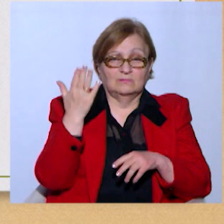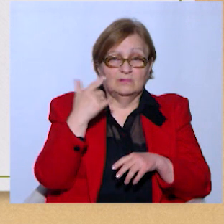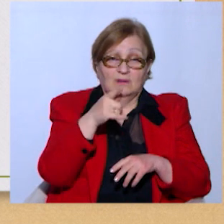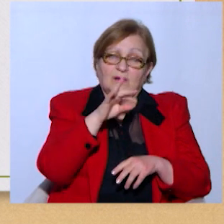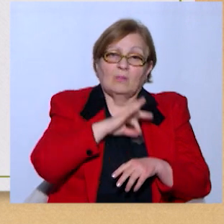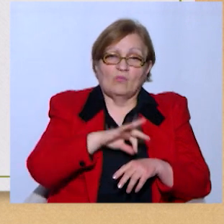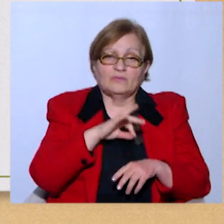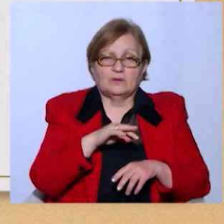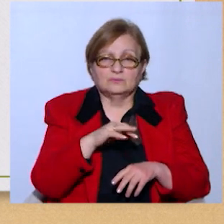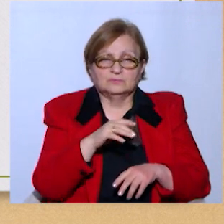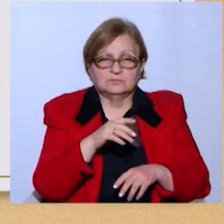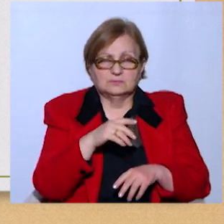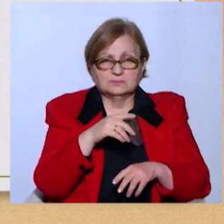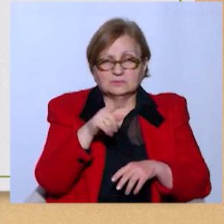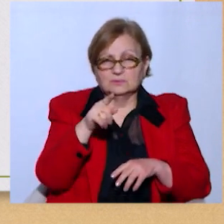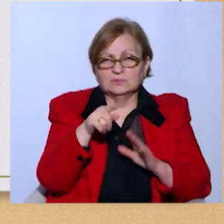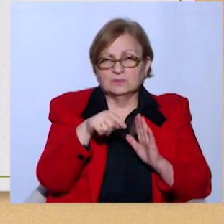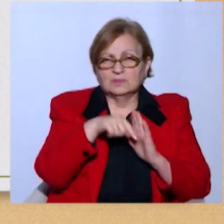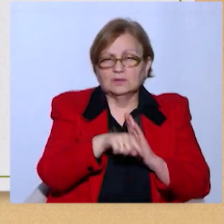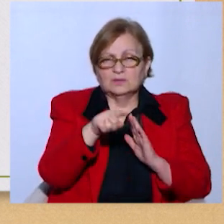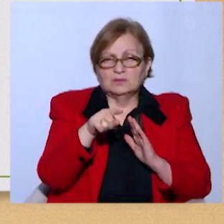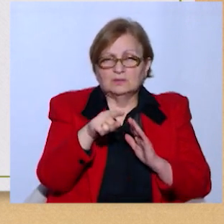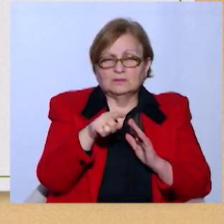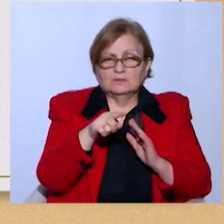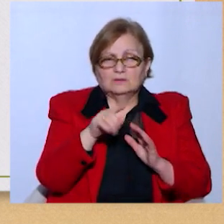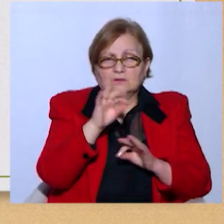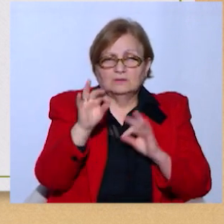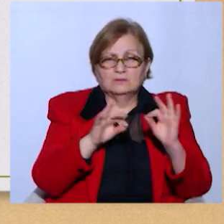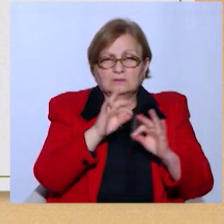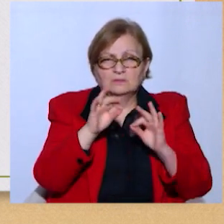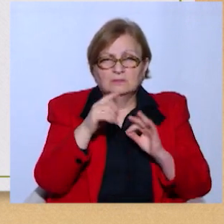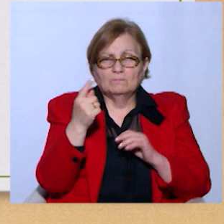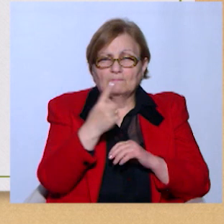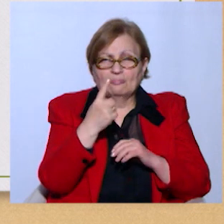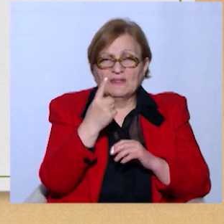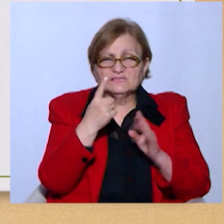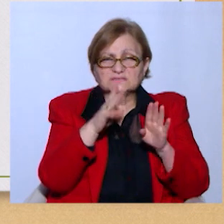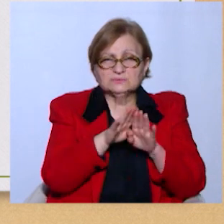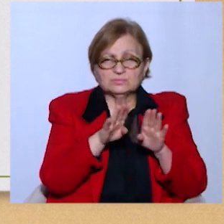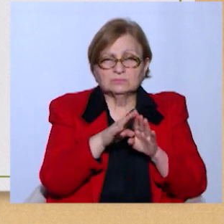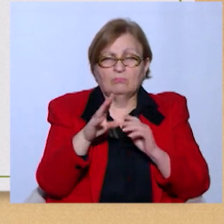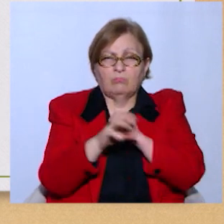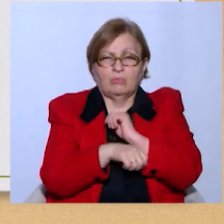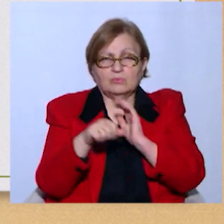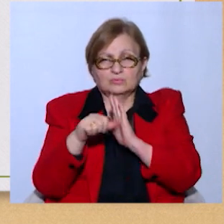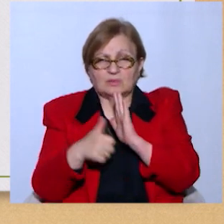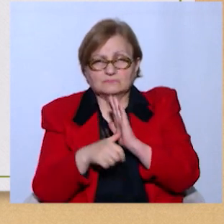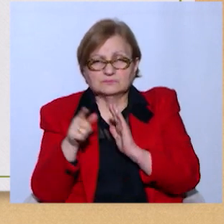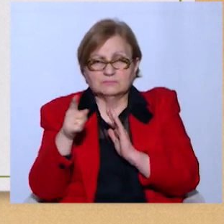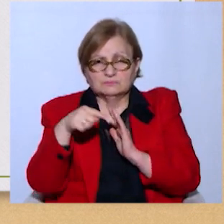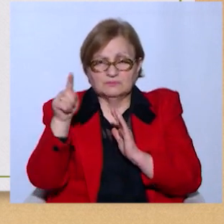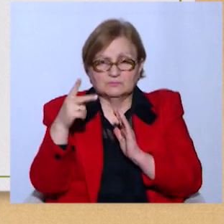ამ ამოცანაში, რომ სასრული გეომეტრიული პროგრესიის პირველი წევრი 1 ტოლია, ბოლო წევრი კი 16 ფესვი